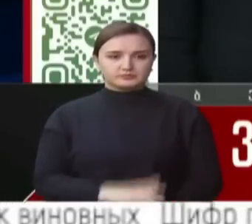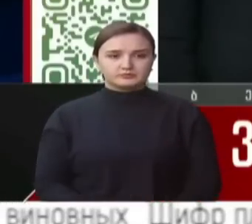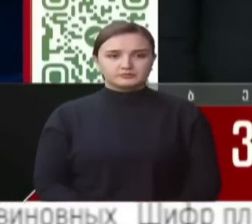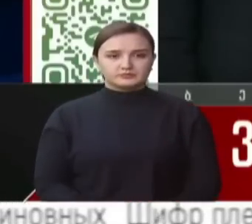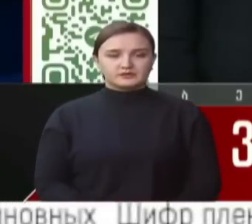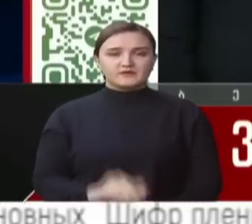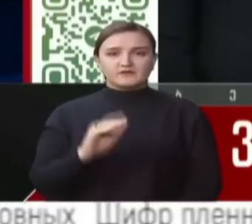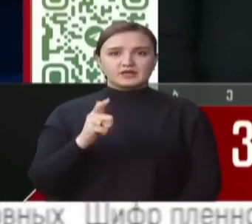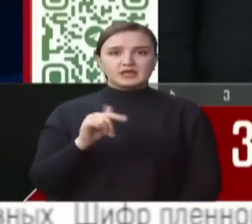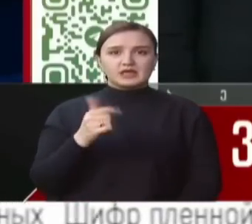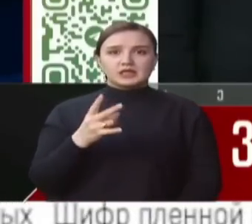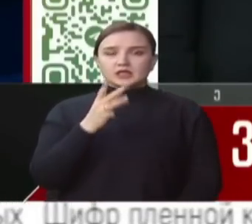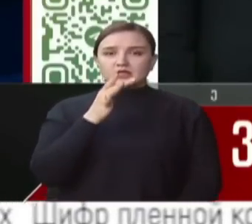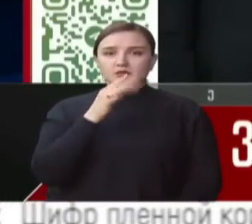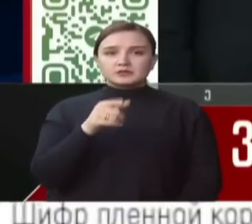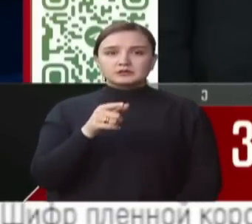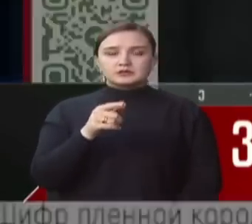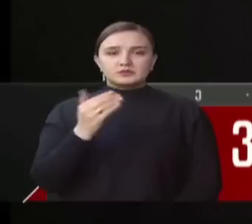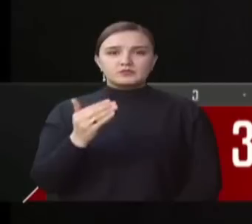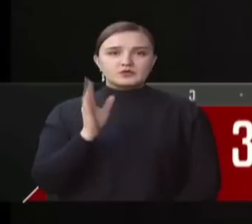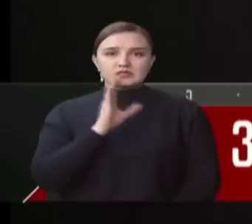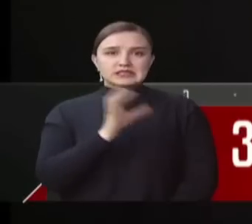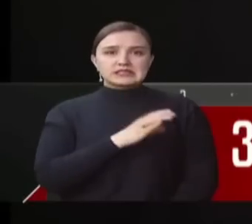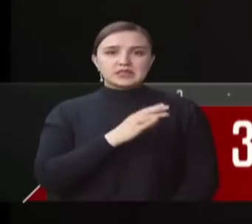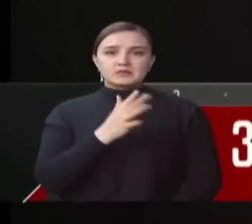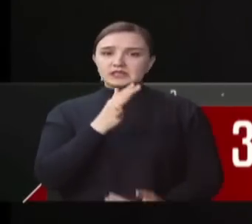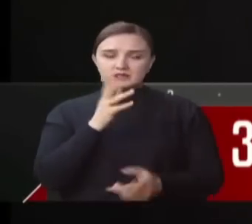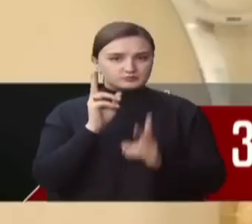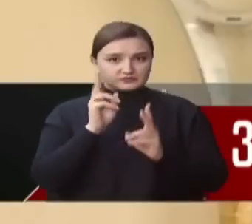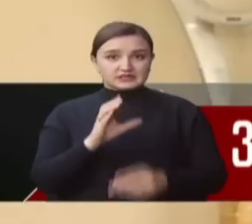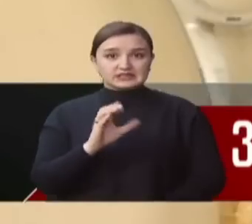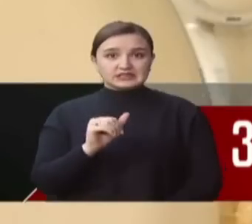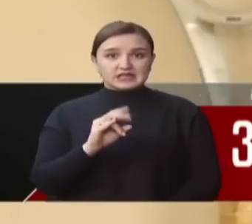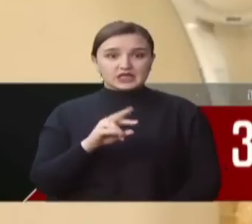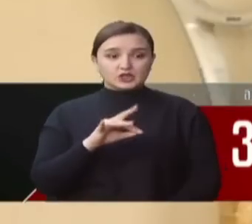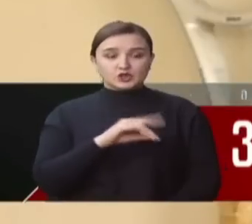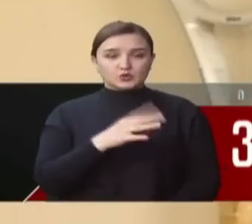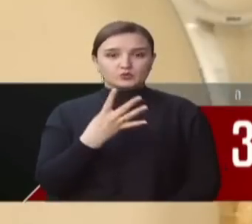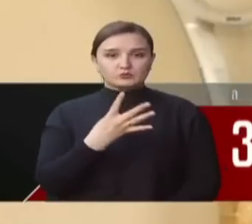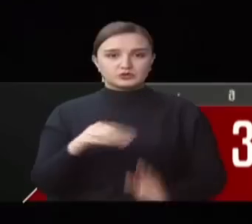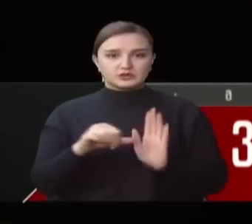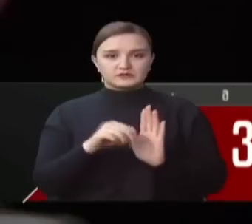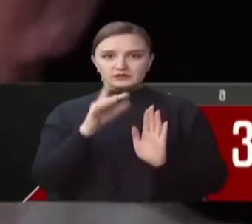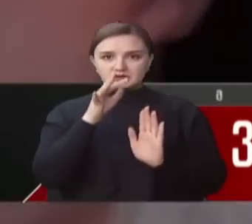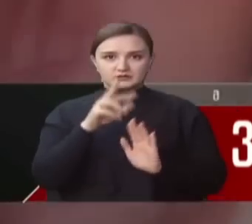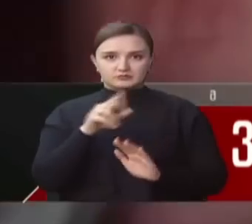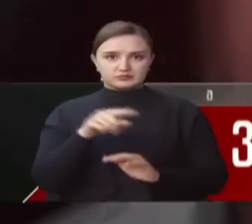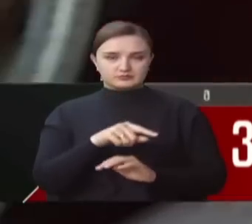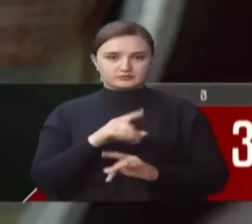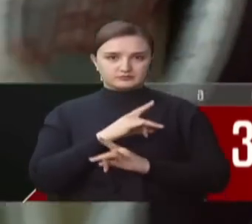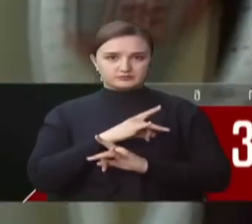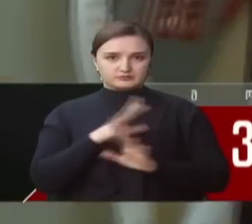ფეიგინს არ უთქვამს რამდენი წლის გახდა არესტოვიჩის სიდედრი, მაგრამ სანდრო გირგვლიანი დღეს 46 წლის გახდებოდა